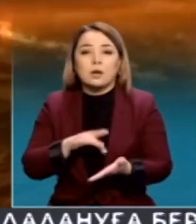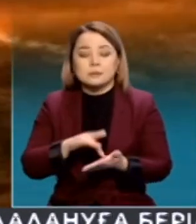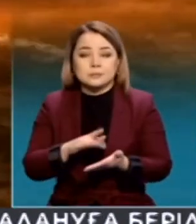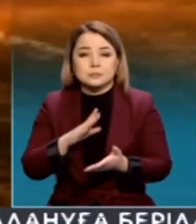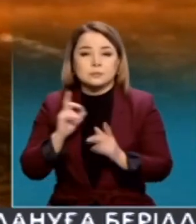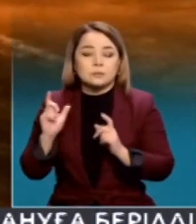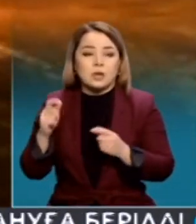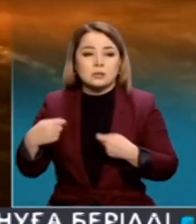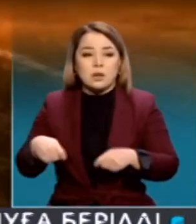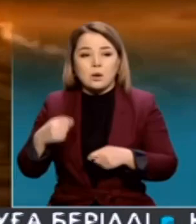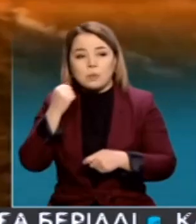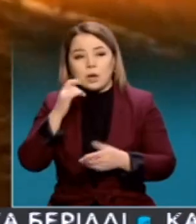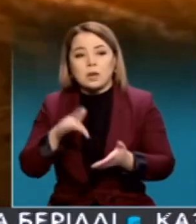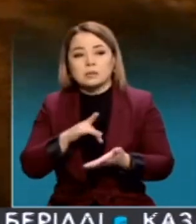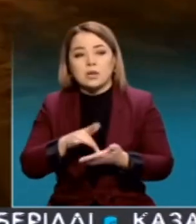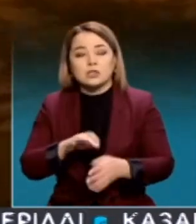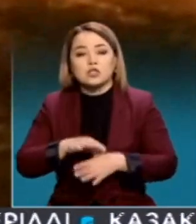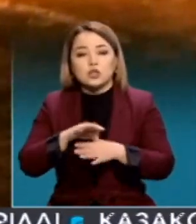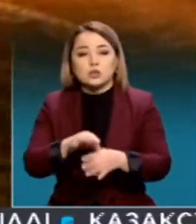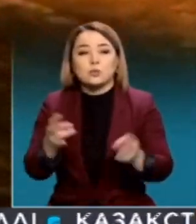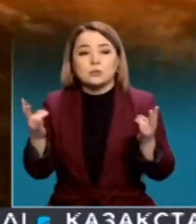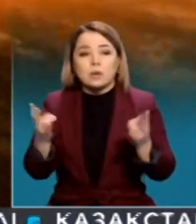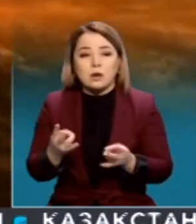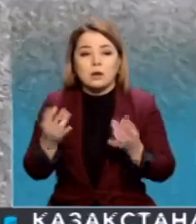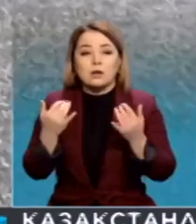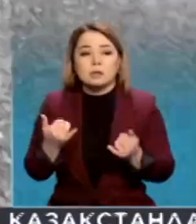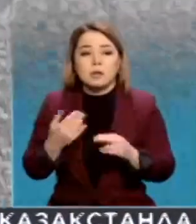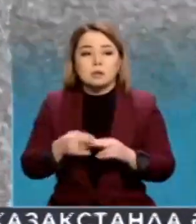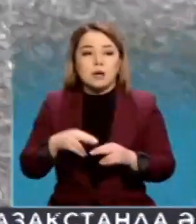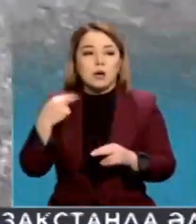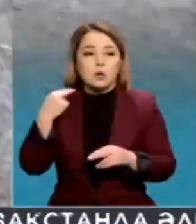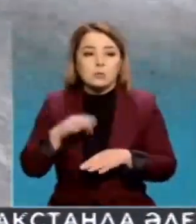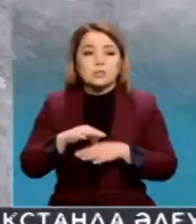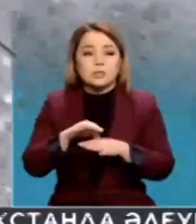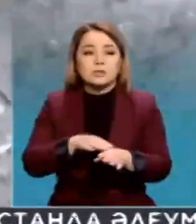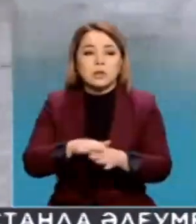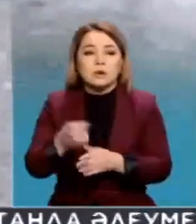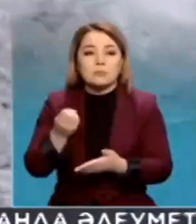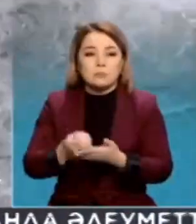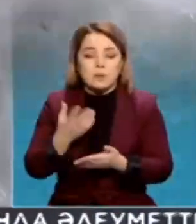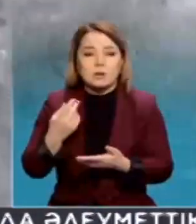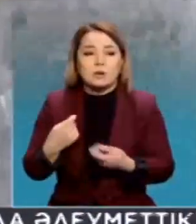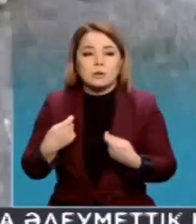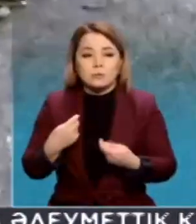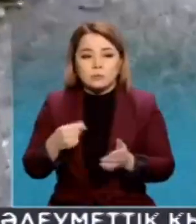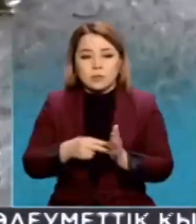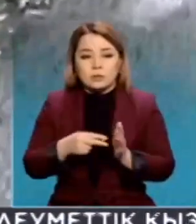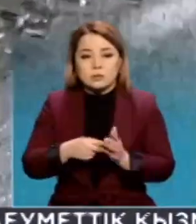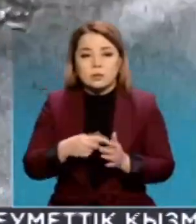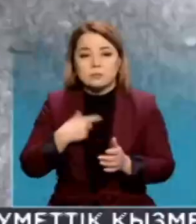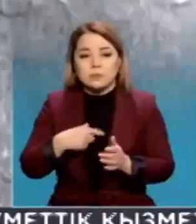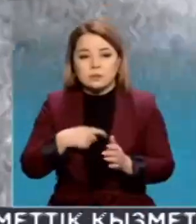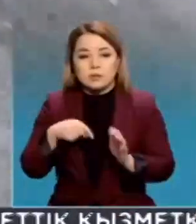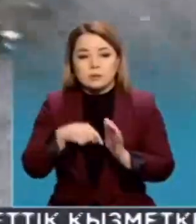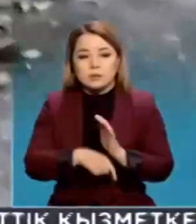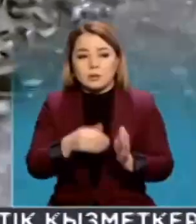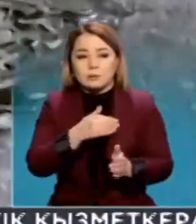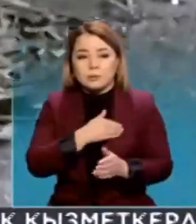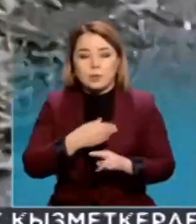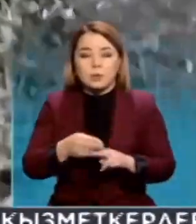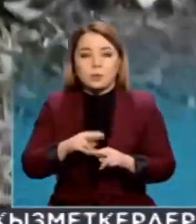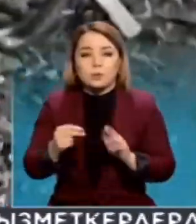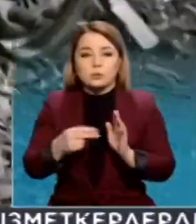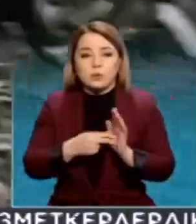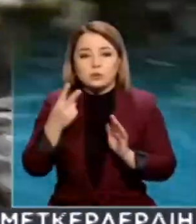тиелген тауарды Мәскеу қаласына жеткізу тиіс болған. Алайда Ақтөбеге жеткенде қымбат бағалы тауарларды емденуге бекінеді. Осылайша